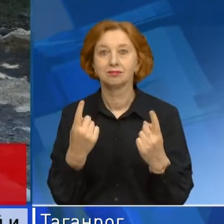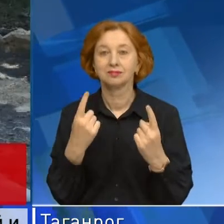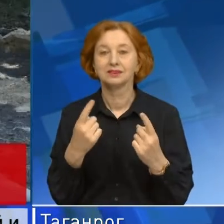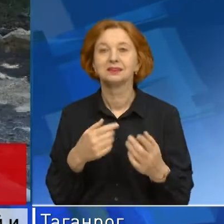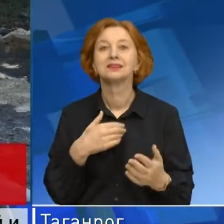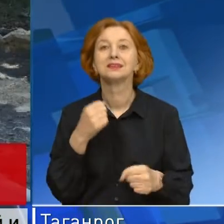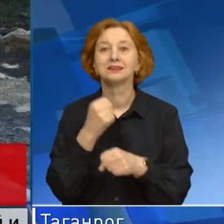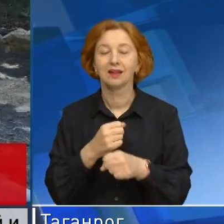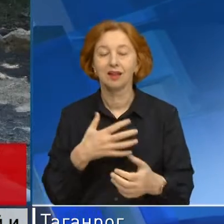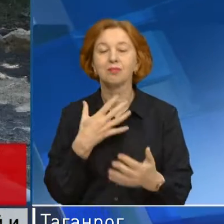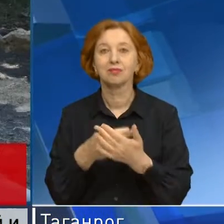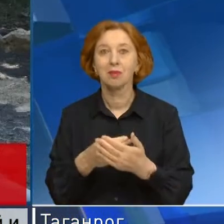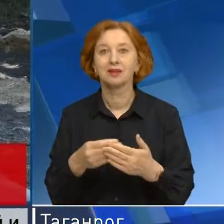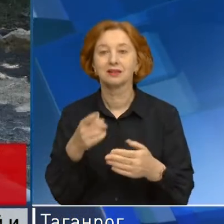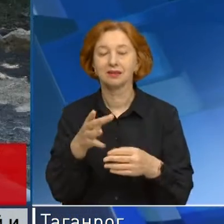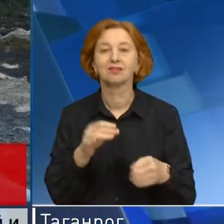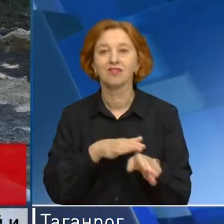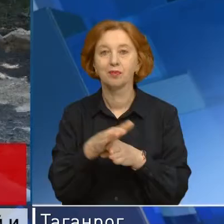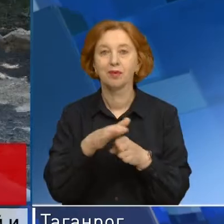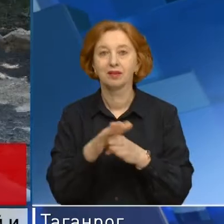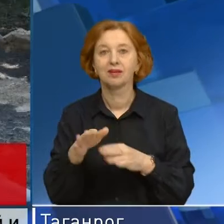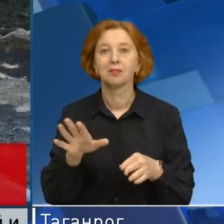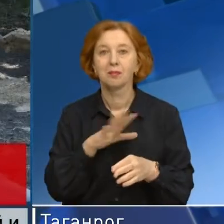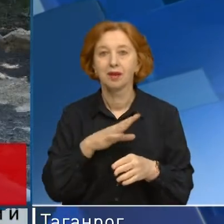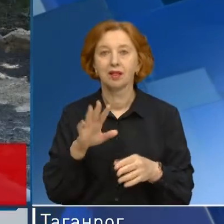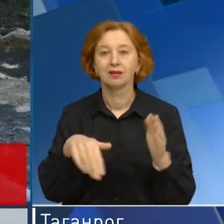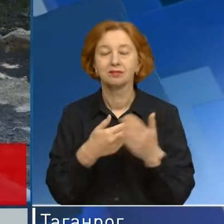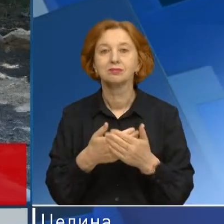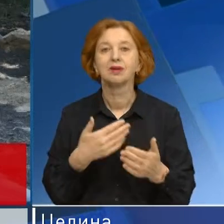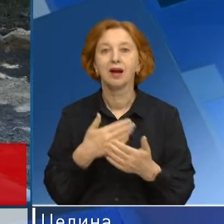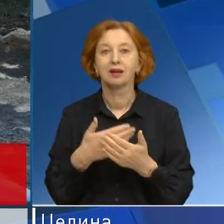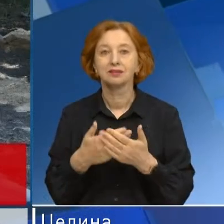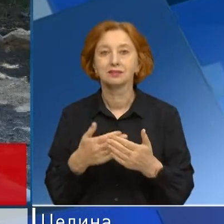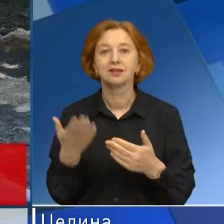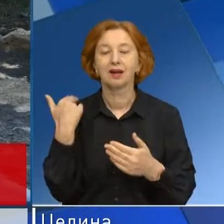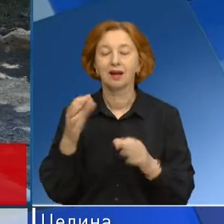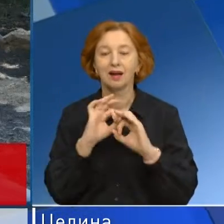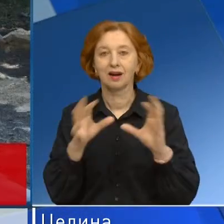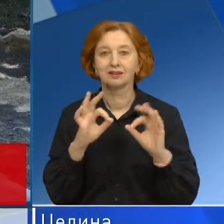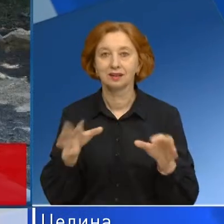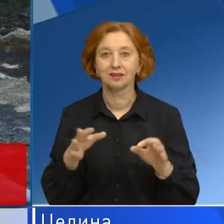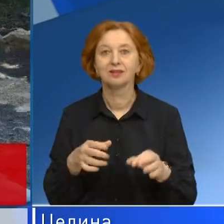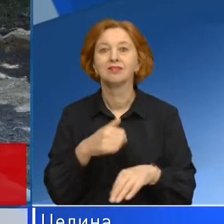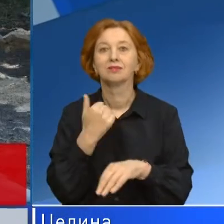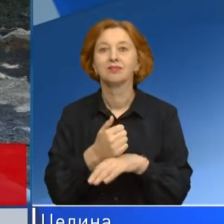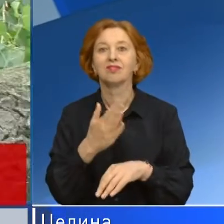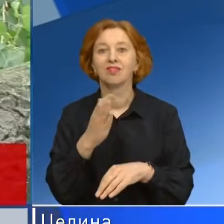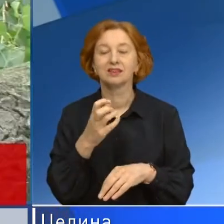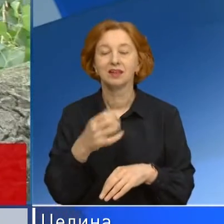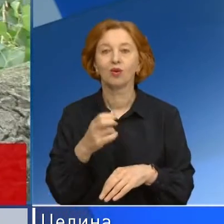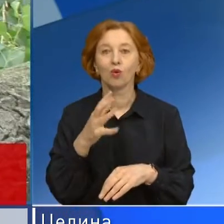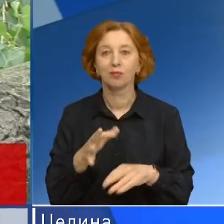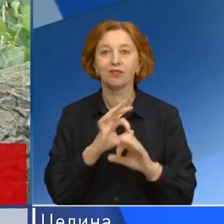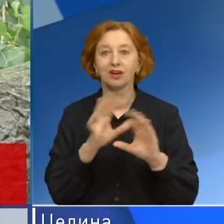инициатив «Сделаем вместе». О продолжении реализации конкурса, поддержке местных инициатив не так давно рассказал глава региона Василий Голубев в своем